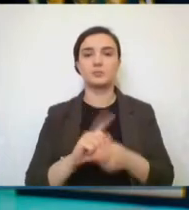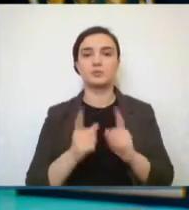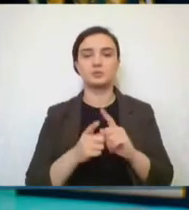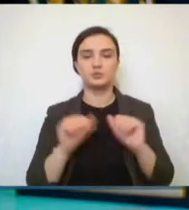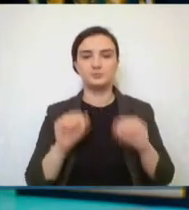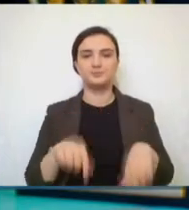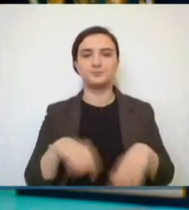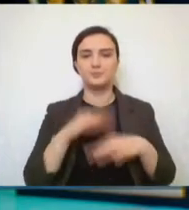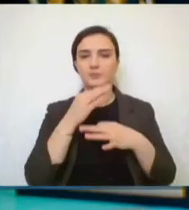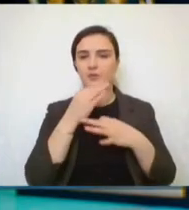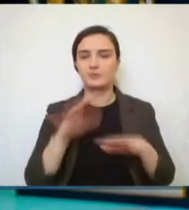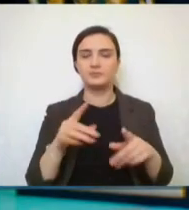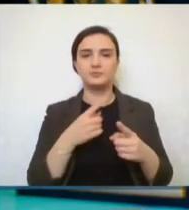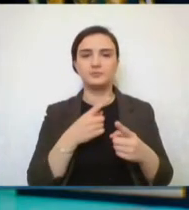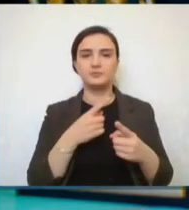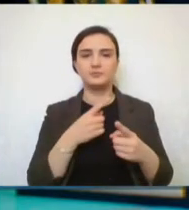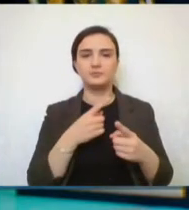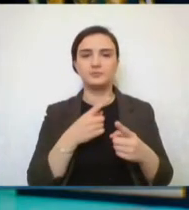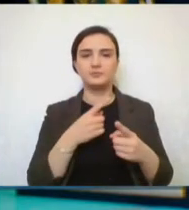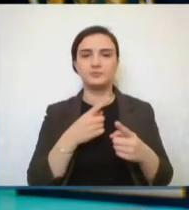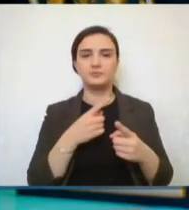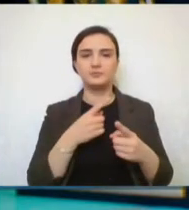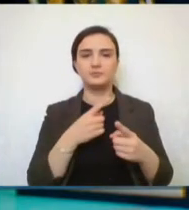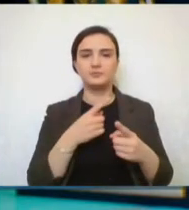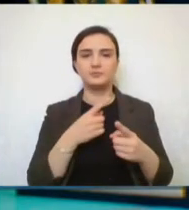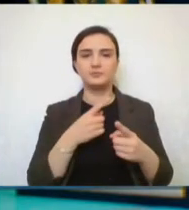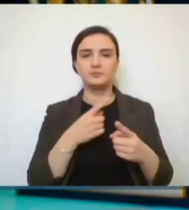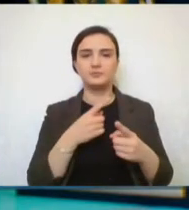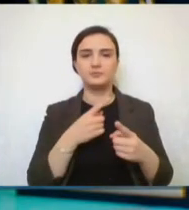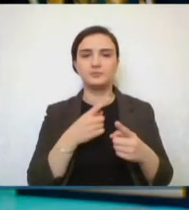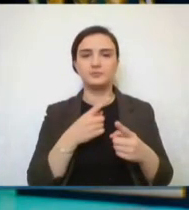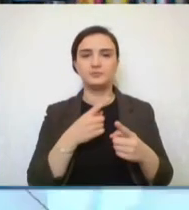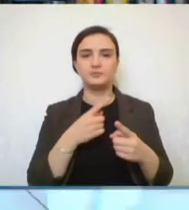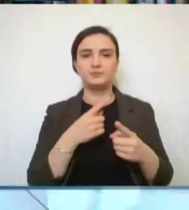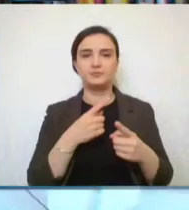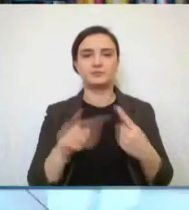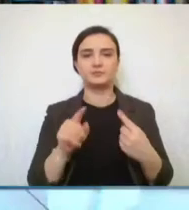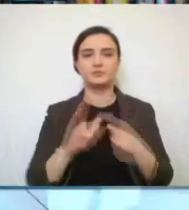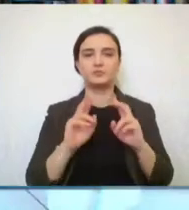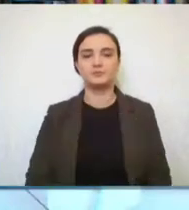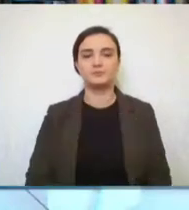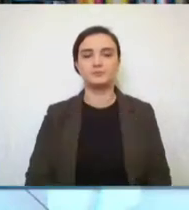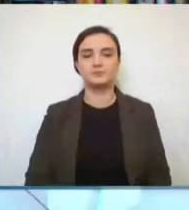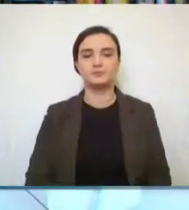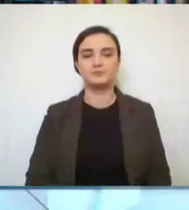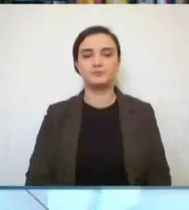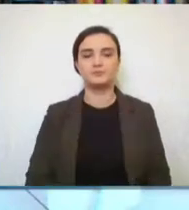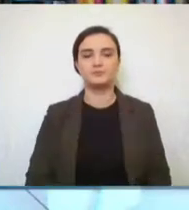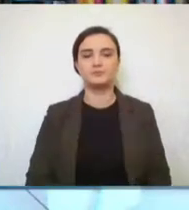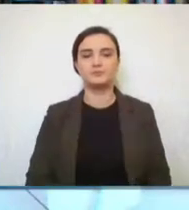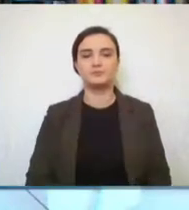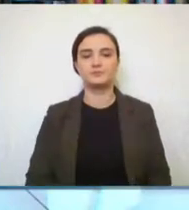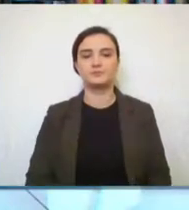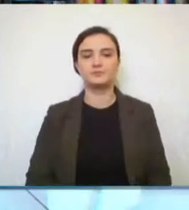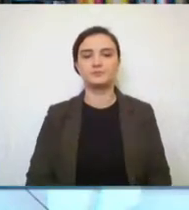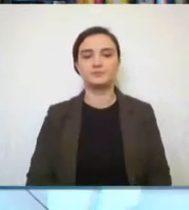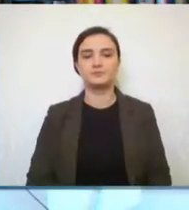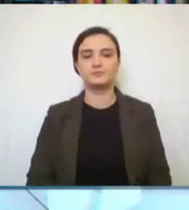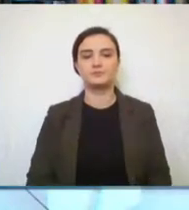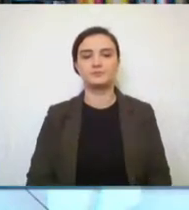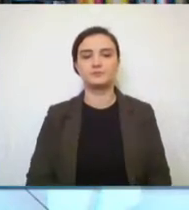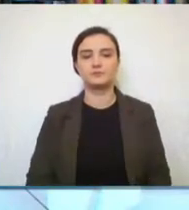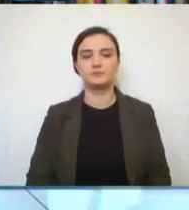სხვა ვირუსული ინფექცია გახდეს მიოკარდიტის გამომწვევი მიზეზი. ისევე როგორც სხვა ფაქტორები, რომელიც